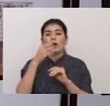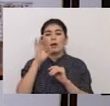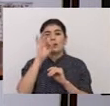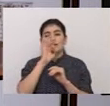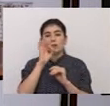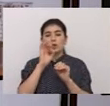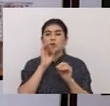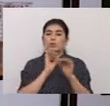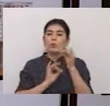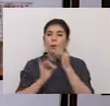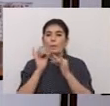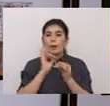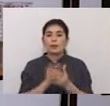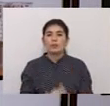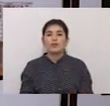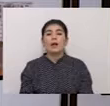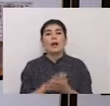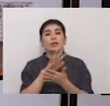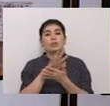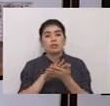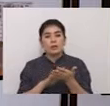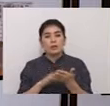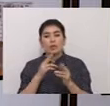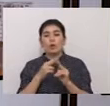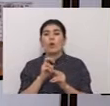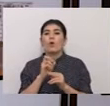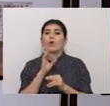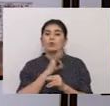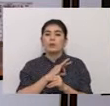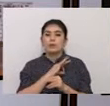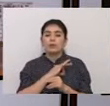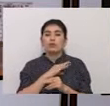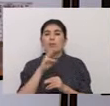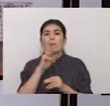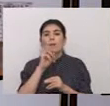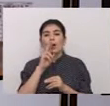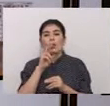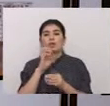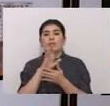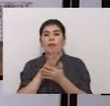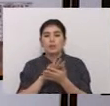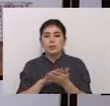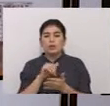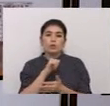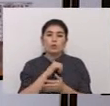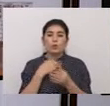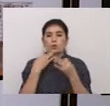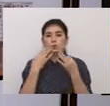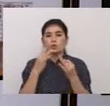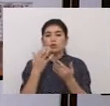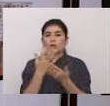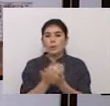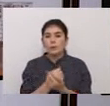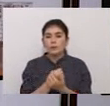to'g'risida suhbatlashing. Davom ettir usulidan foydalanasiz, maqollarning davomini o'zingiz mustaqil